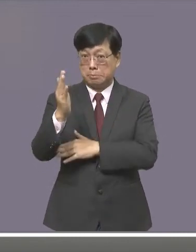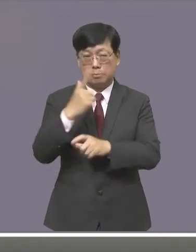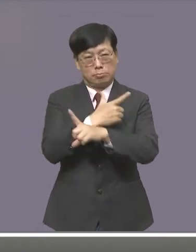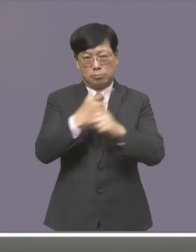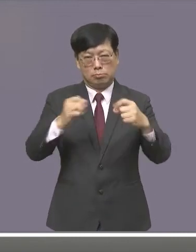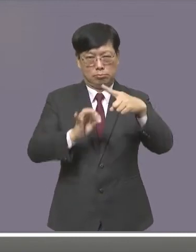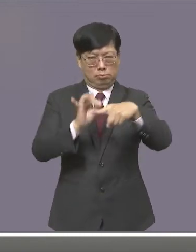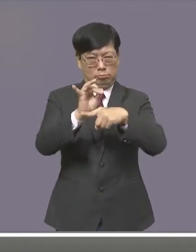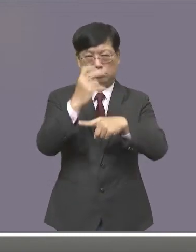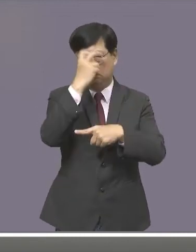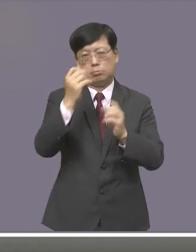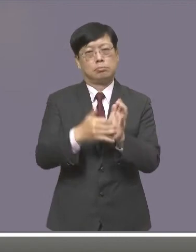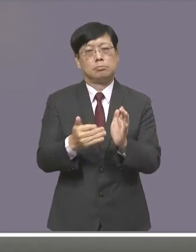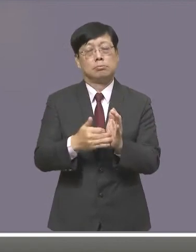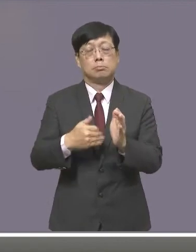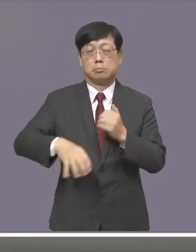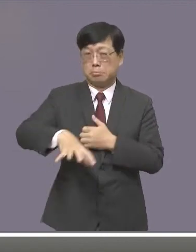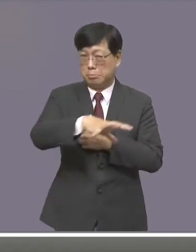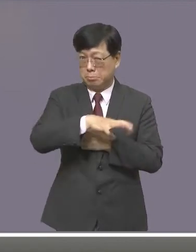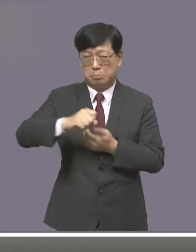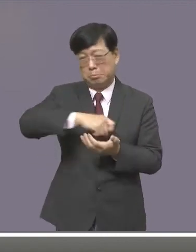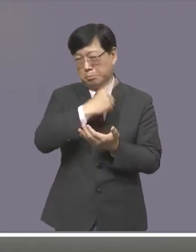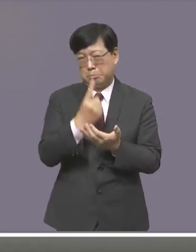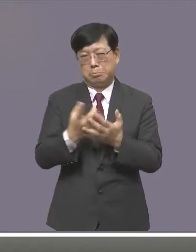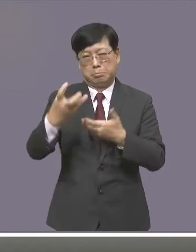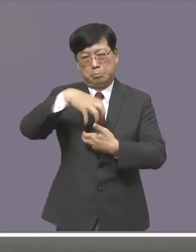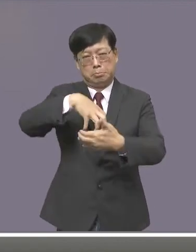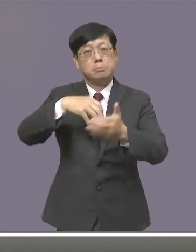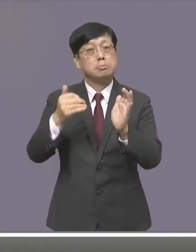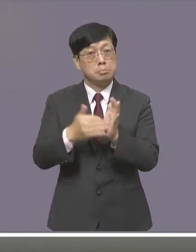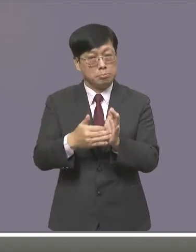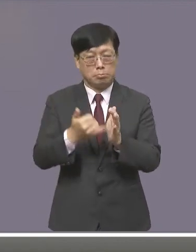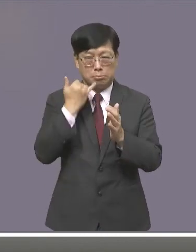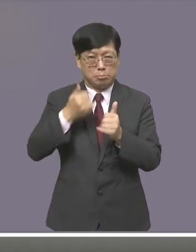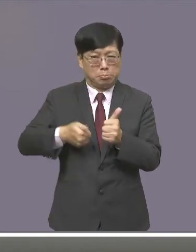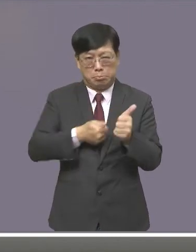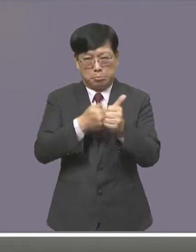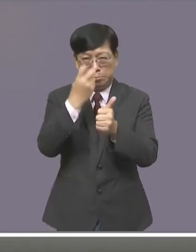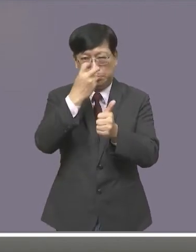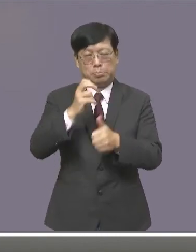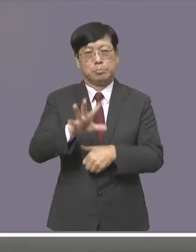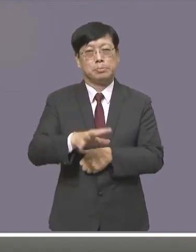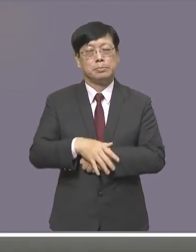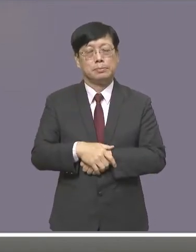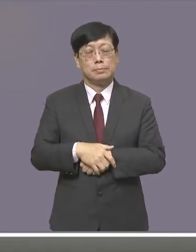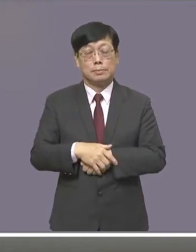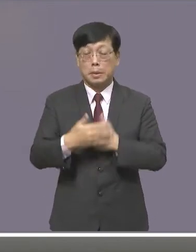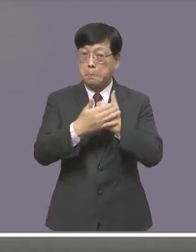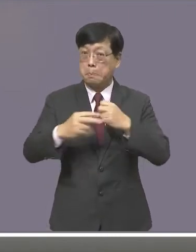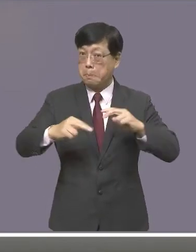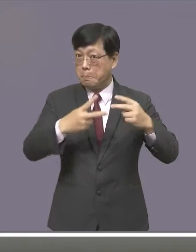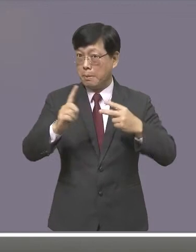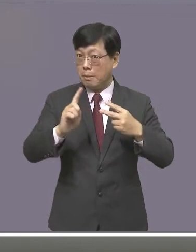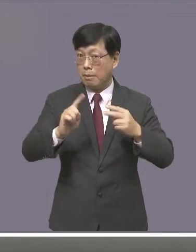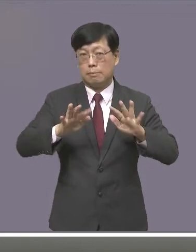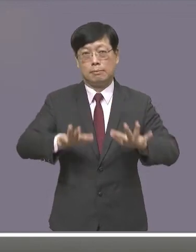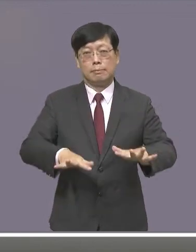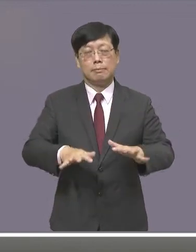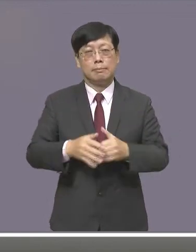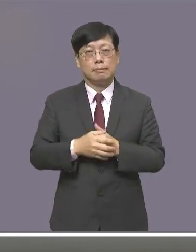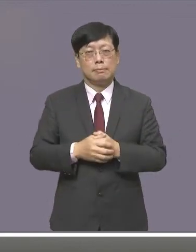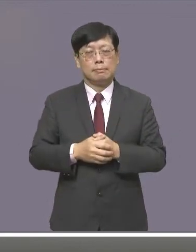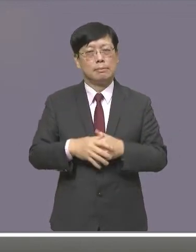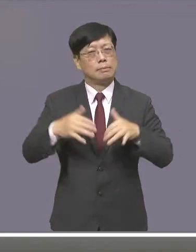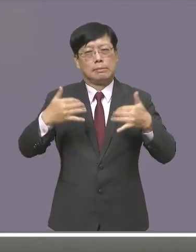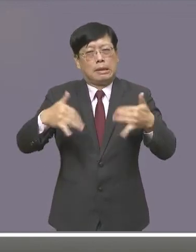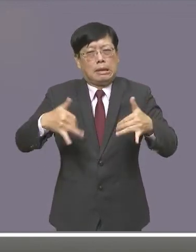到100%了，也就是说所有的桥梁都纳管，都有进行相关的一个检测。那维修的部分，因为现在是